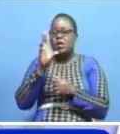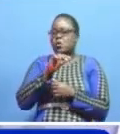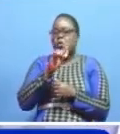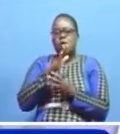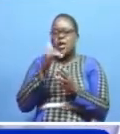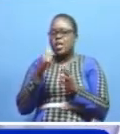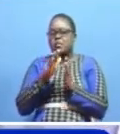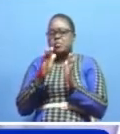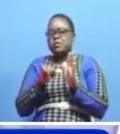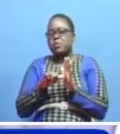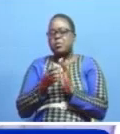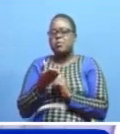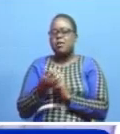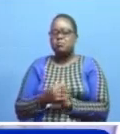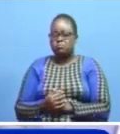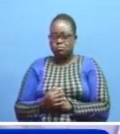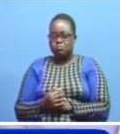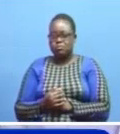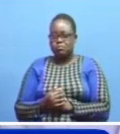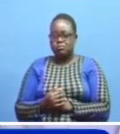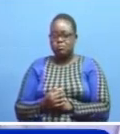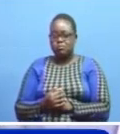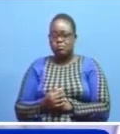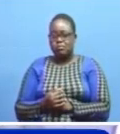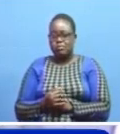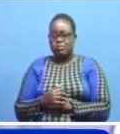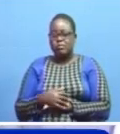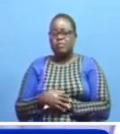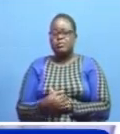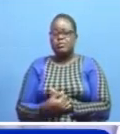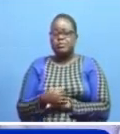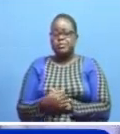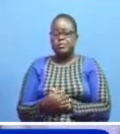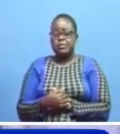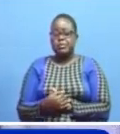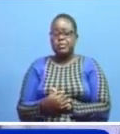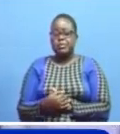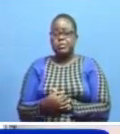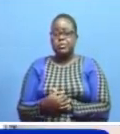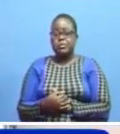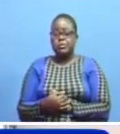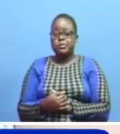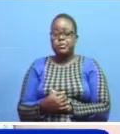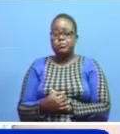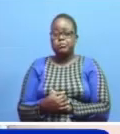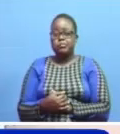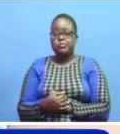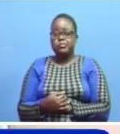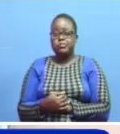mainki tilivote vningwa mwavomo tongo TV kumi miakone ya bunge ya kaunti ya Kitui neta onesmas chalo.